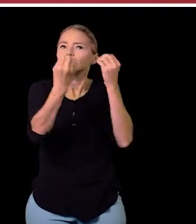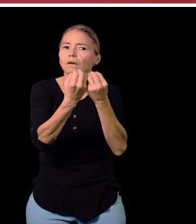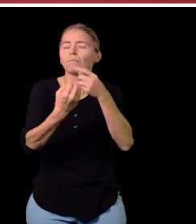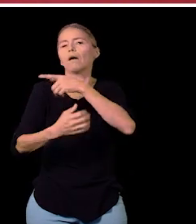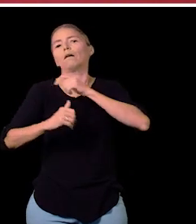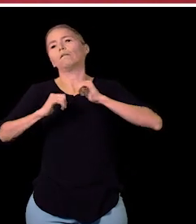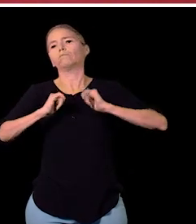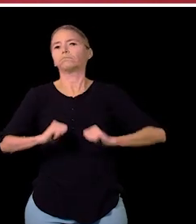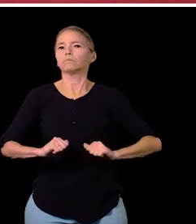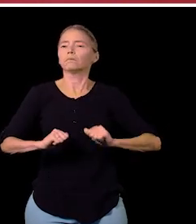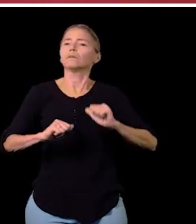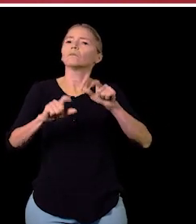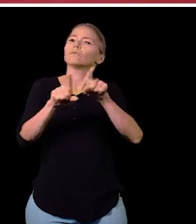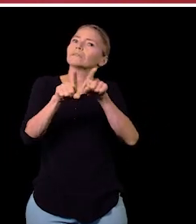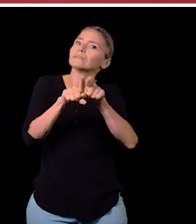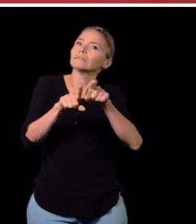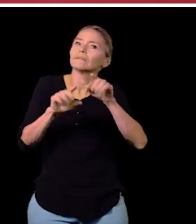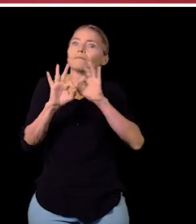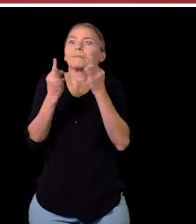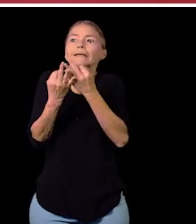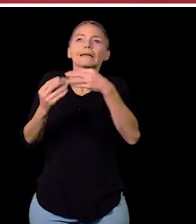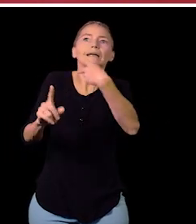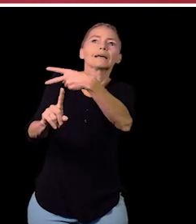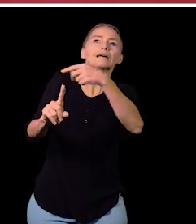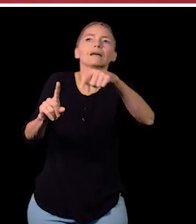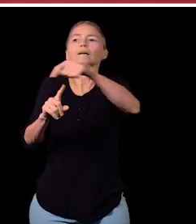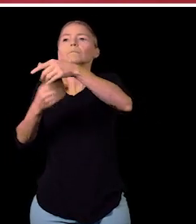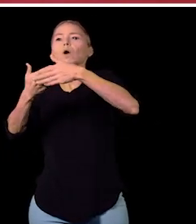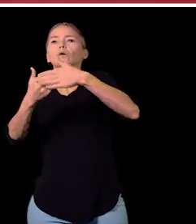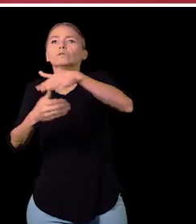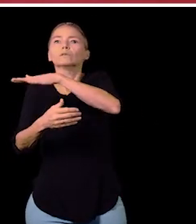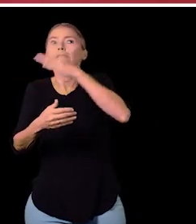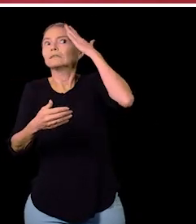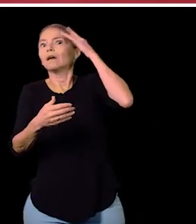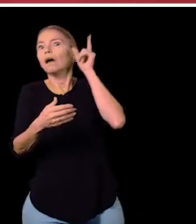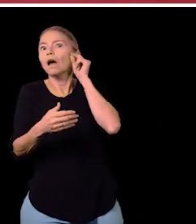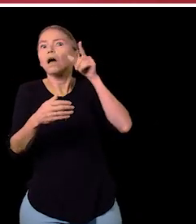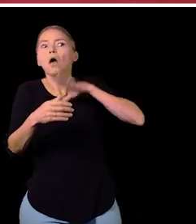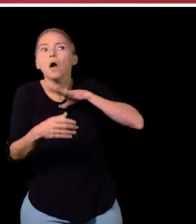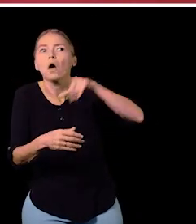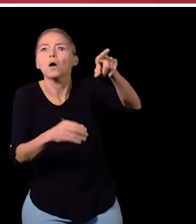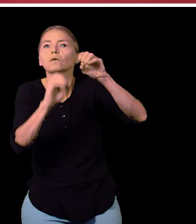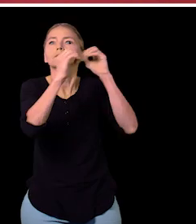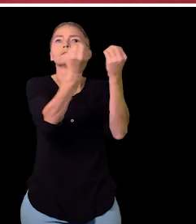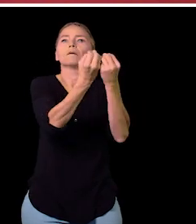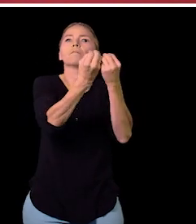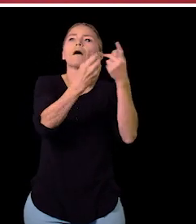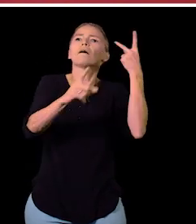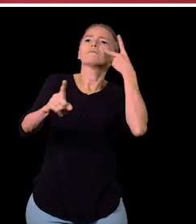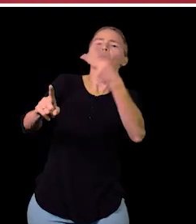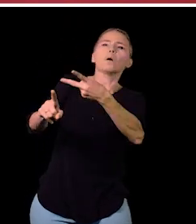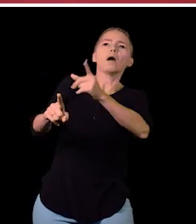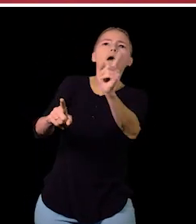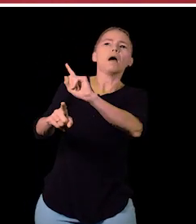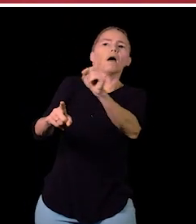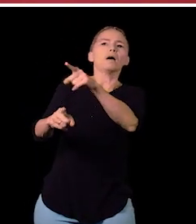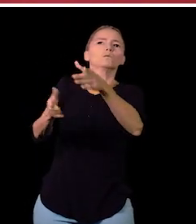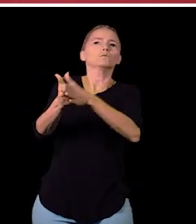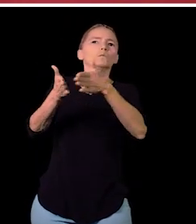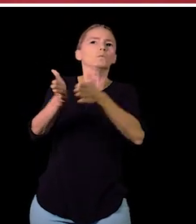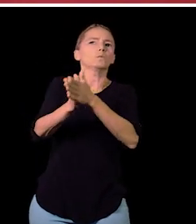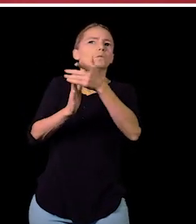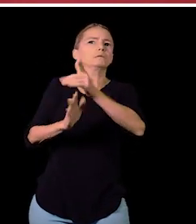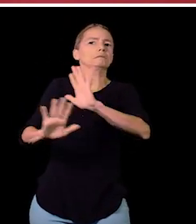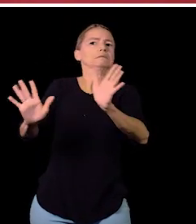les proches, la famille, qui eux aussi là, peuvent voir que les droits de leurs proches sont brimés, puis les accompagner